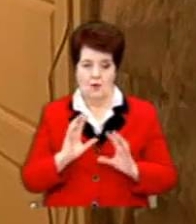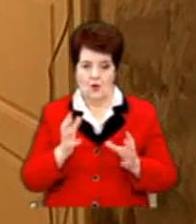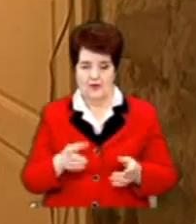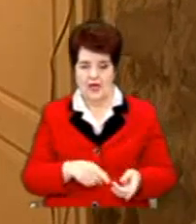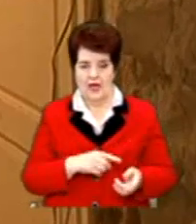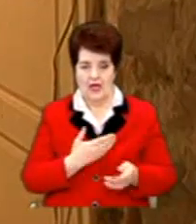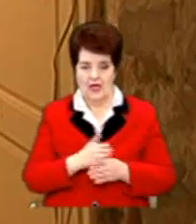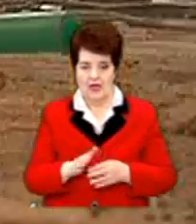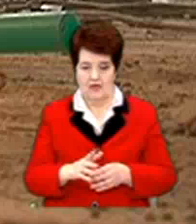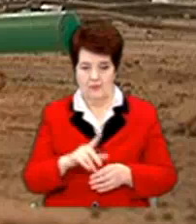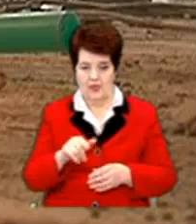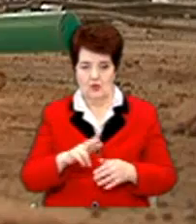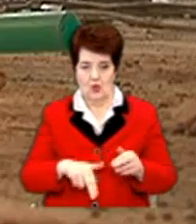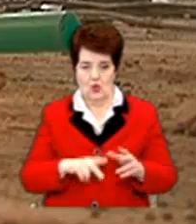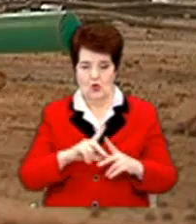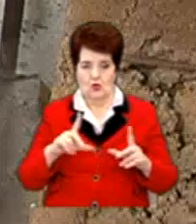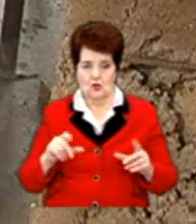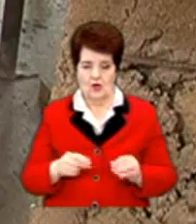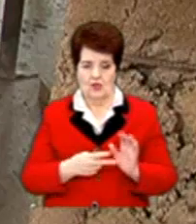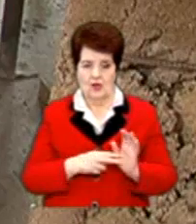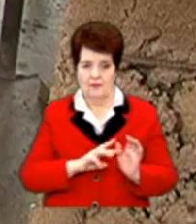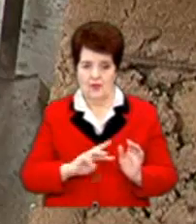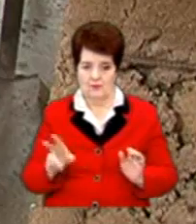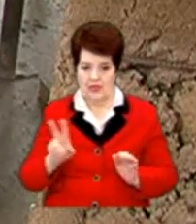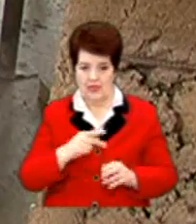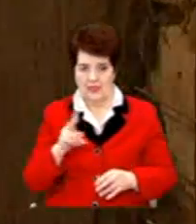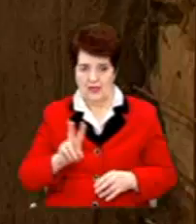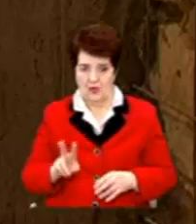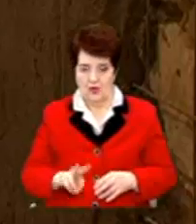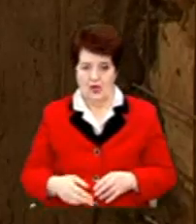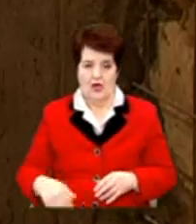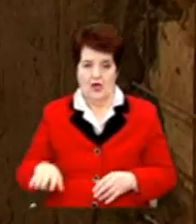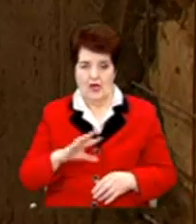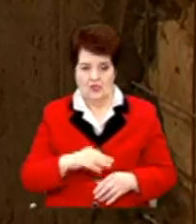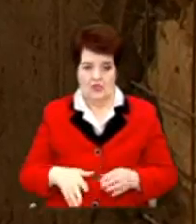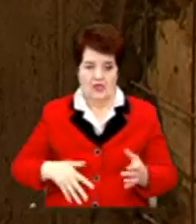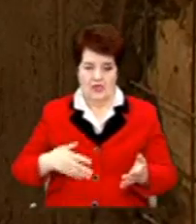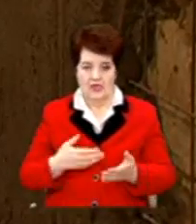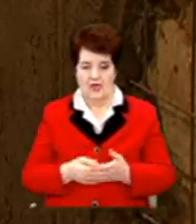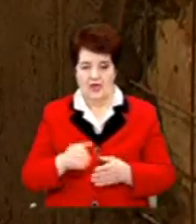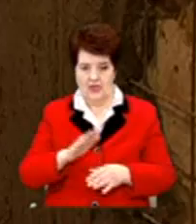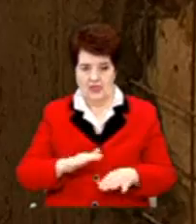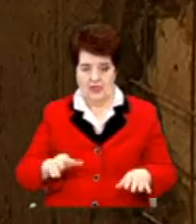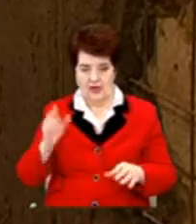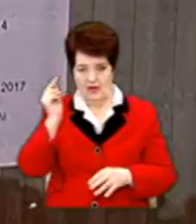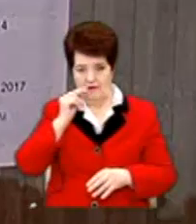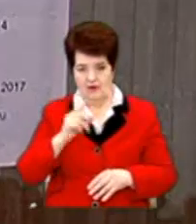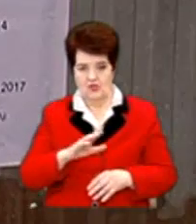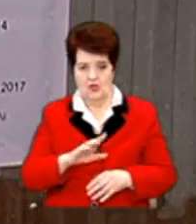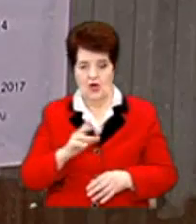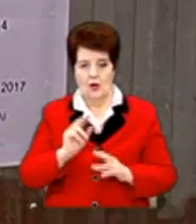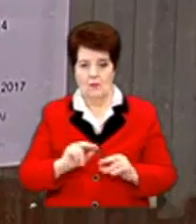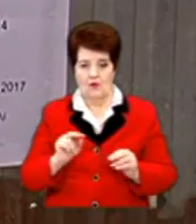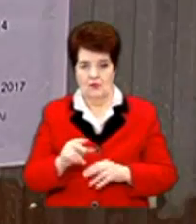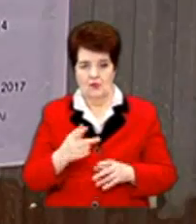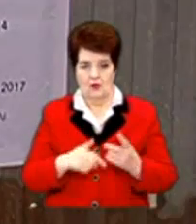pentru reconstrucția școlii 700.000 de dolari, iar toate aceste eforturi vor fi răsplătite când elevii și profesorii se vor întoarce